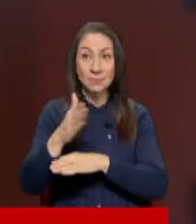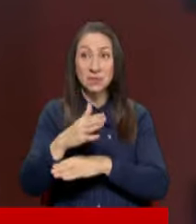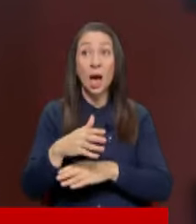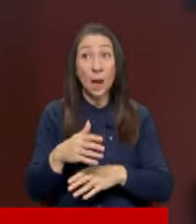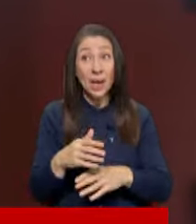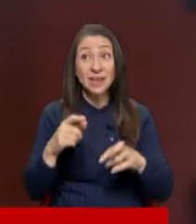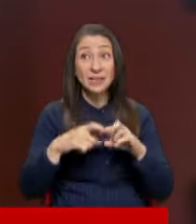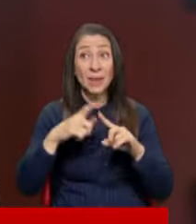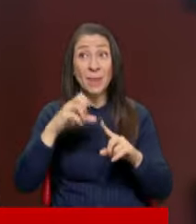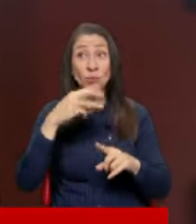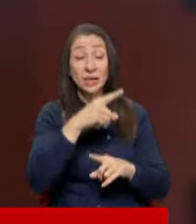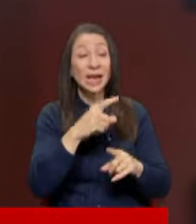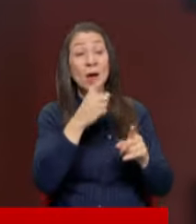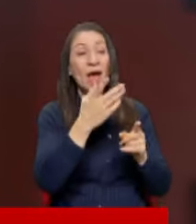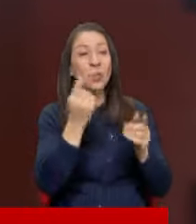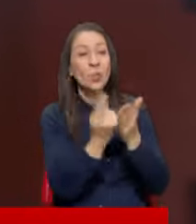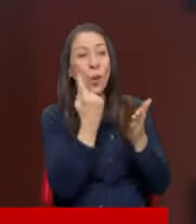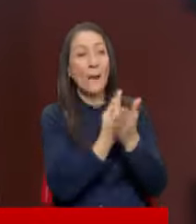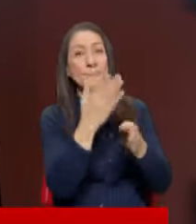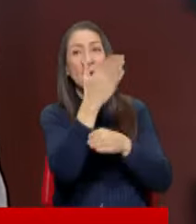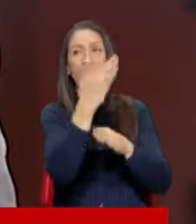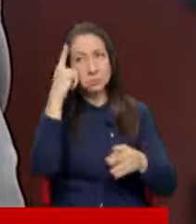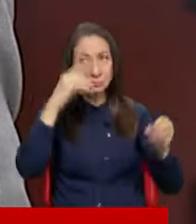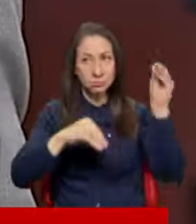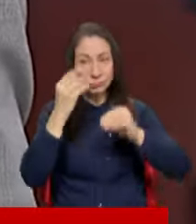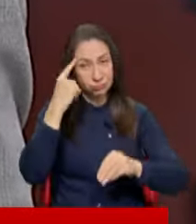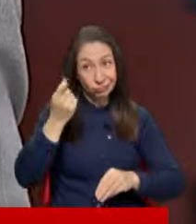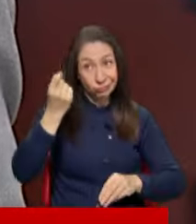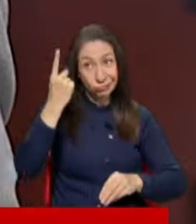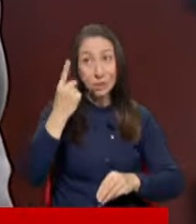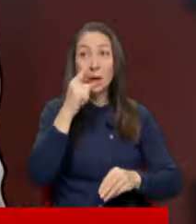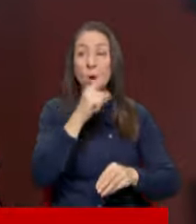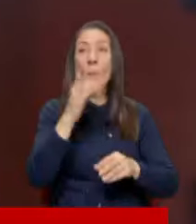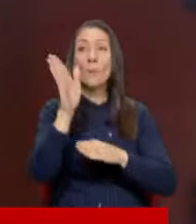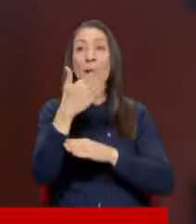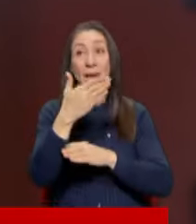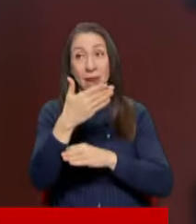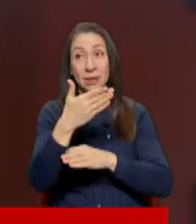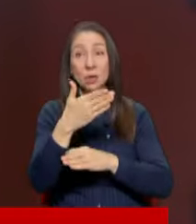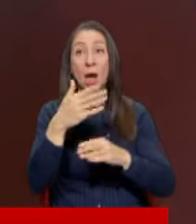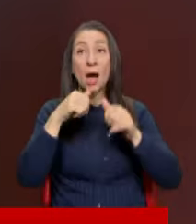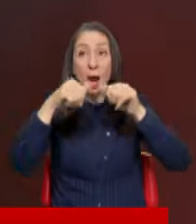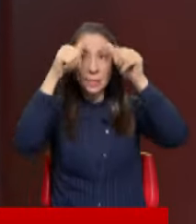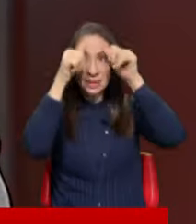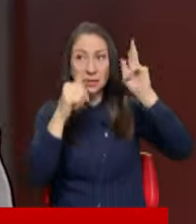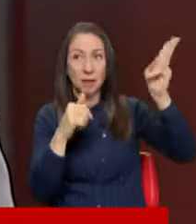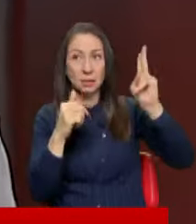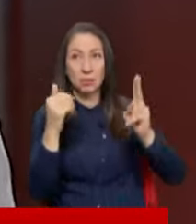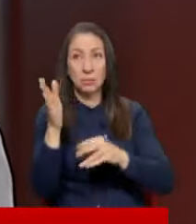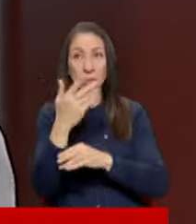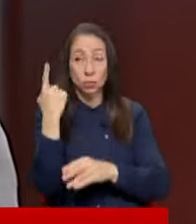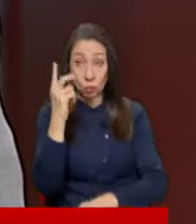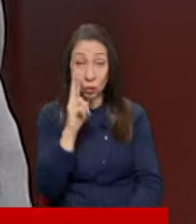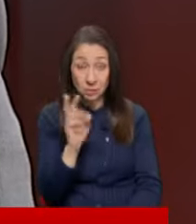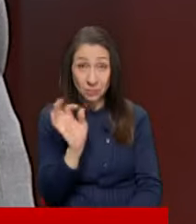ama Recep Tayyip Erdoğan kelime-i Tevhit diye bir bayrak uydurdu kelime-i Tevhit dediği bayrak Suudi Arabistan'ın bayrağı Dün